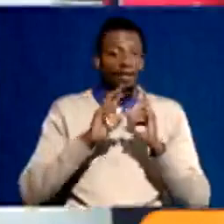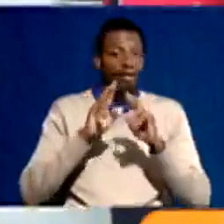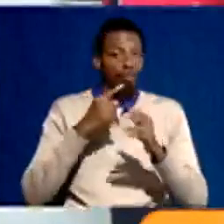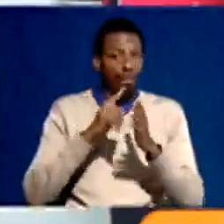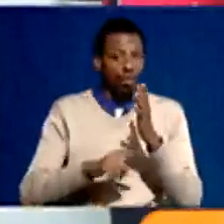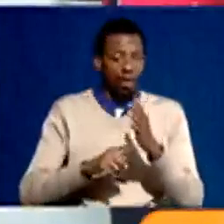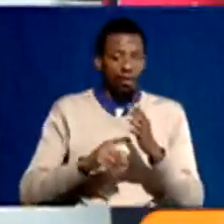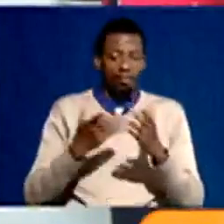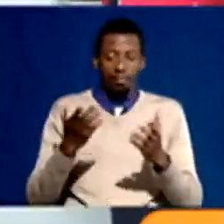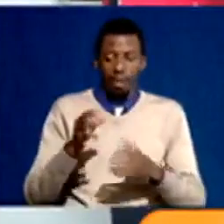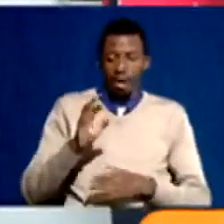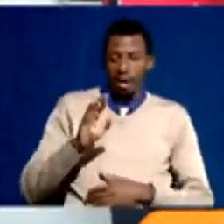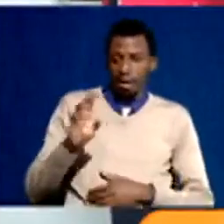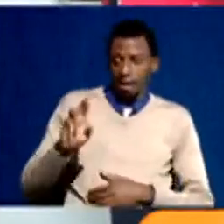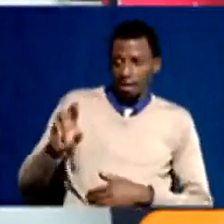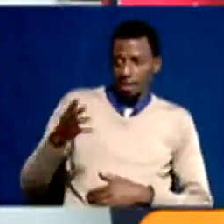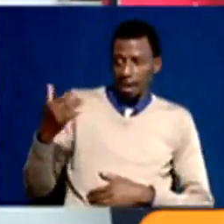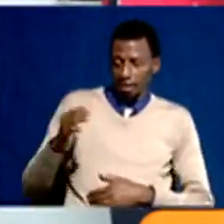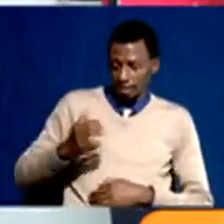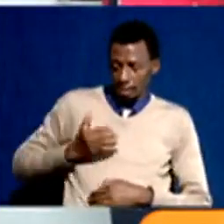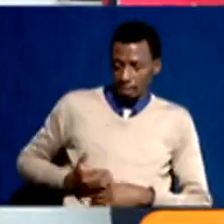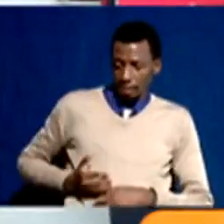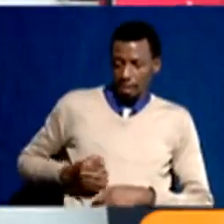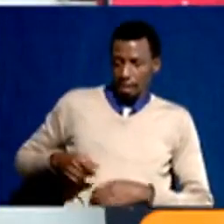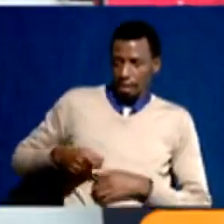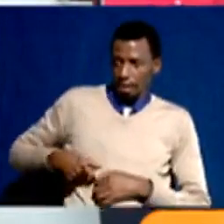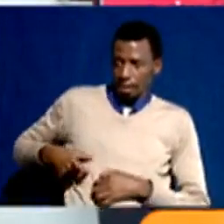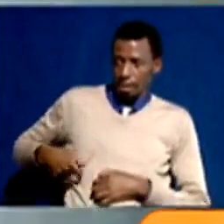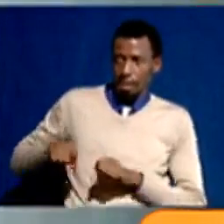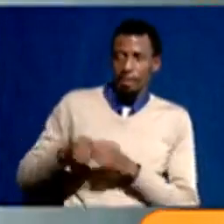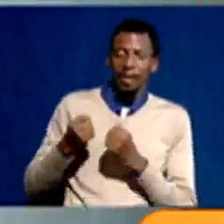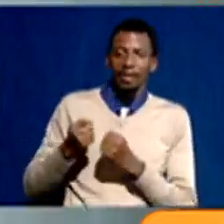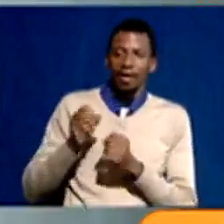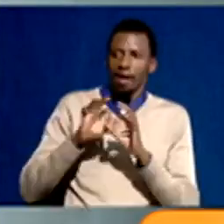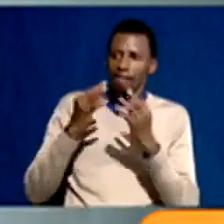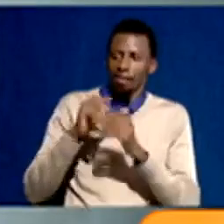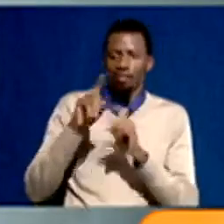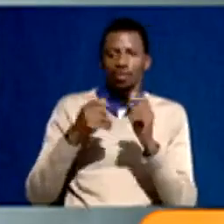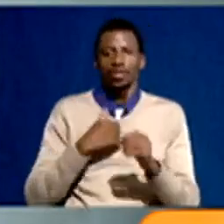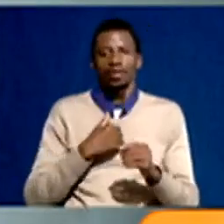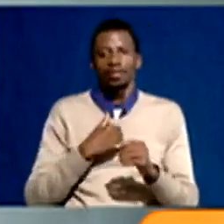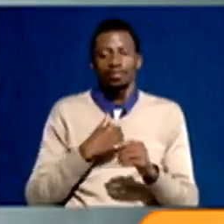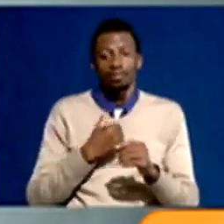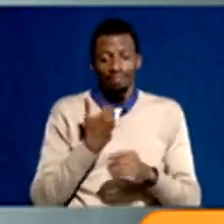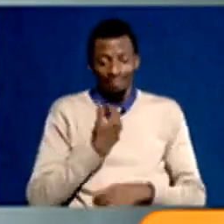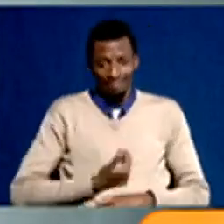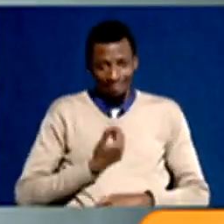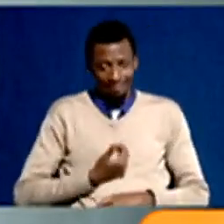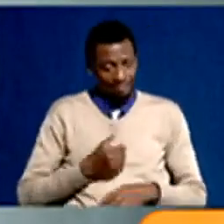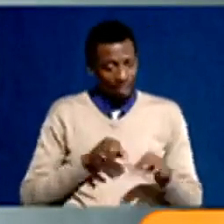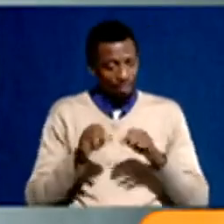kulia zilivunjika, jambo ambalo familia imesalia na maswali. Kulingana na postmortem, pia mtu mwenye amekunywa